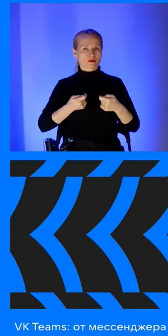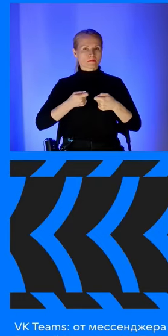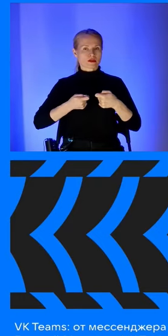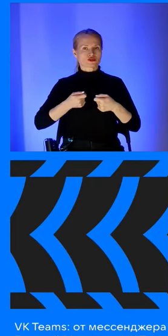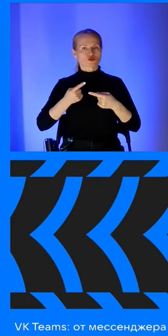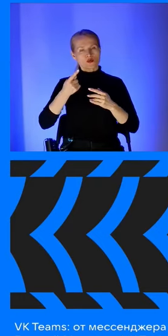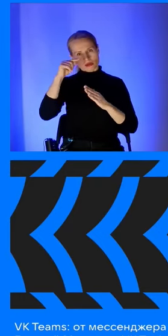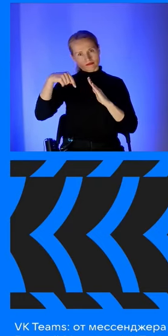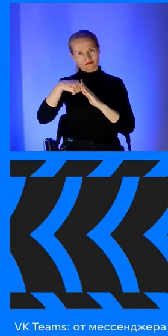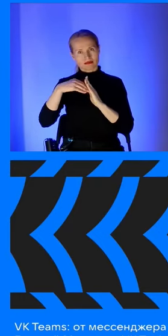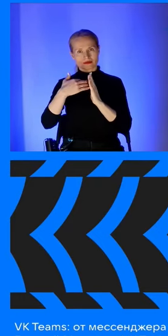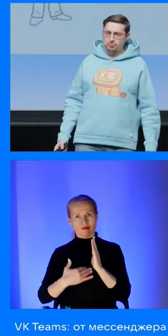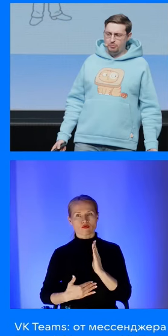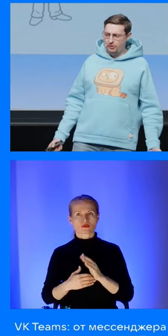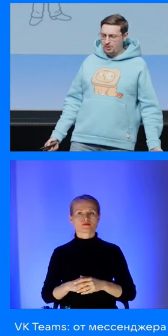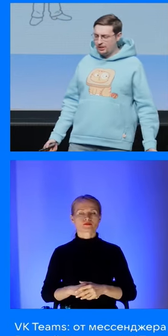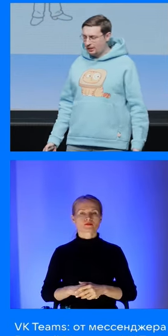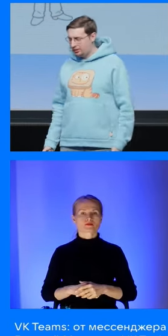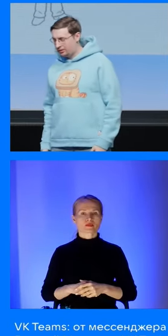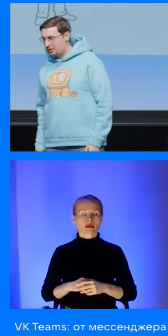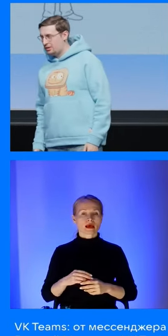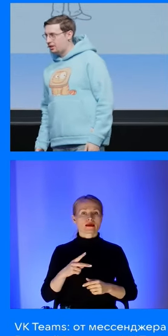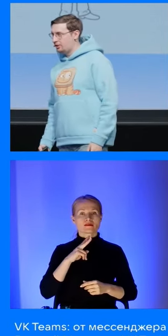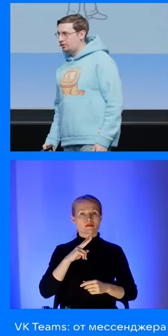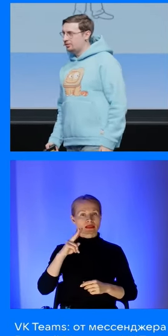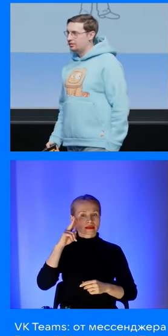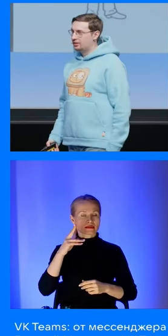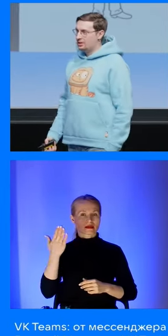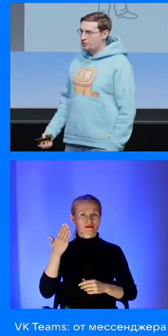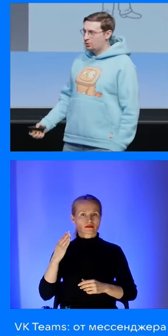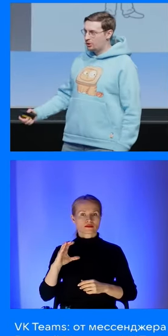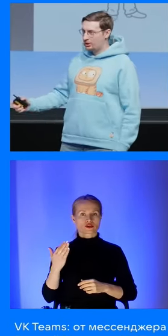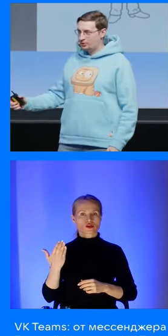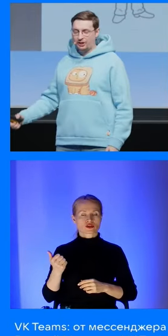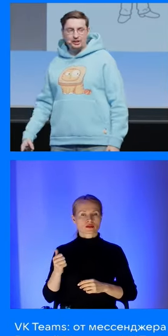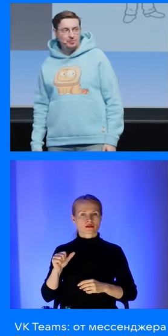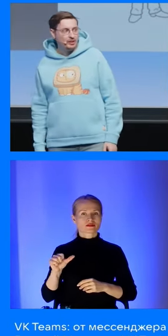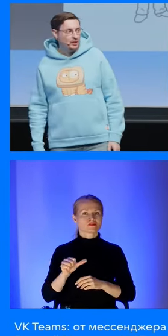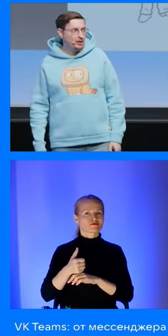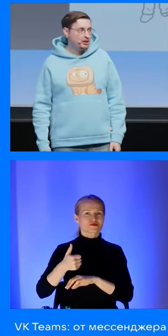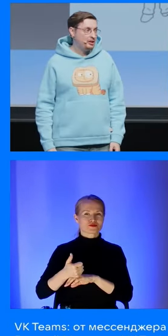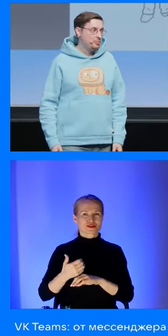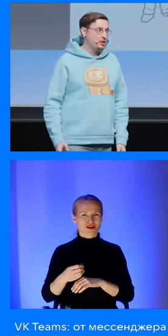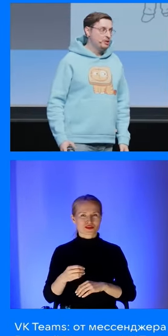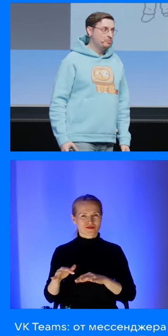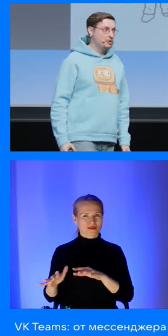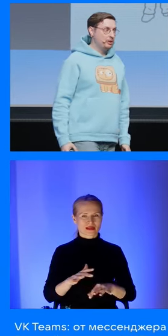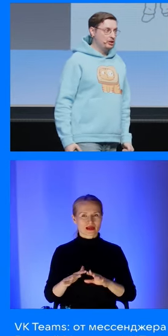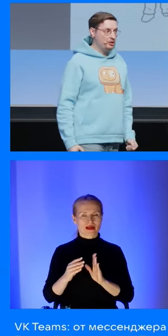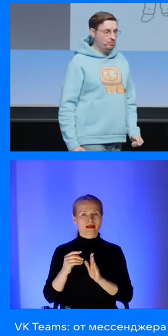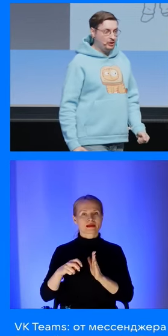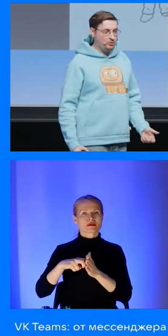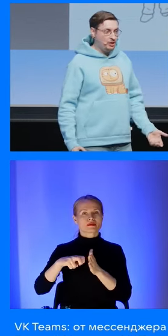капотом. Буквально 2 месяца назад Саша, один из ведущих нашего трека, написал мне